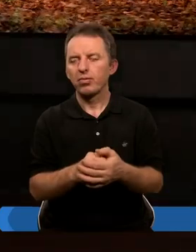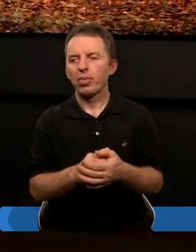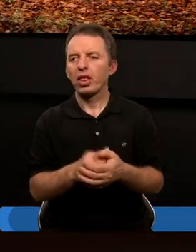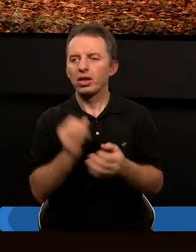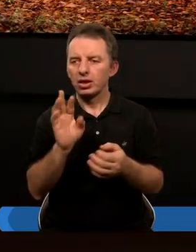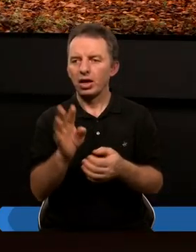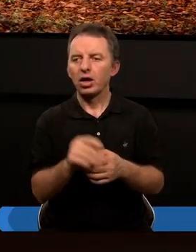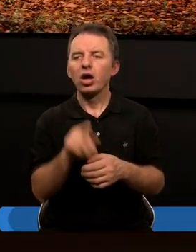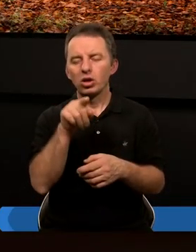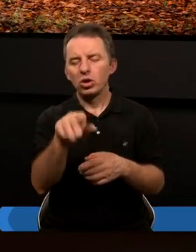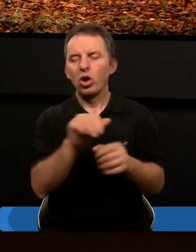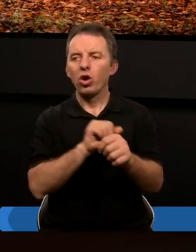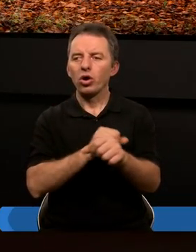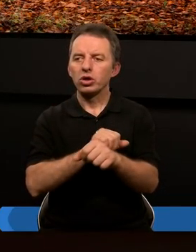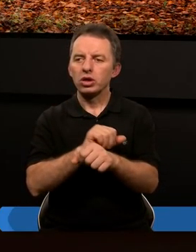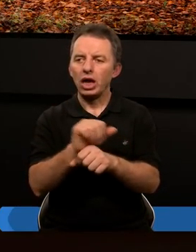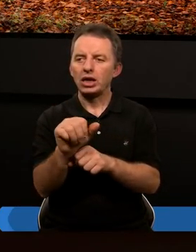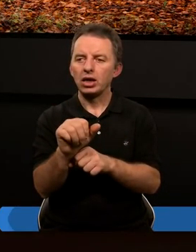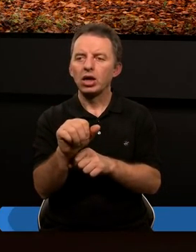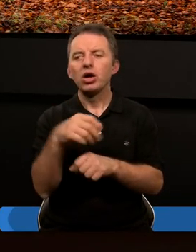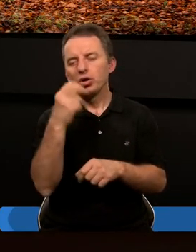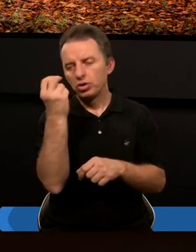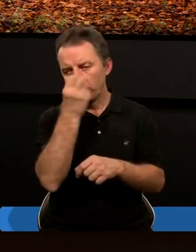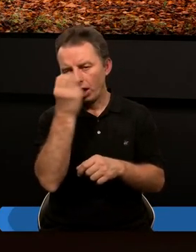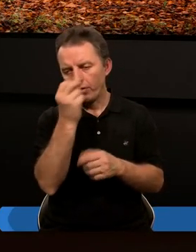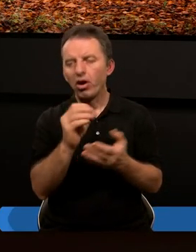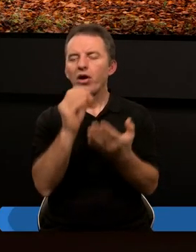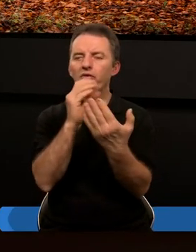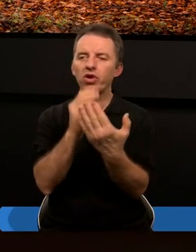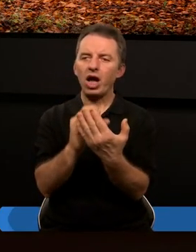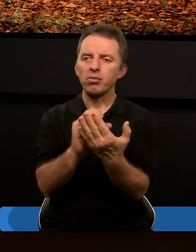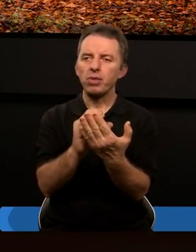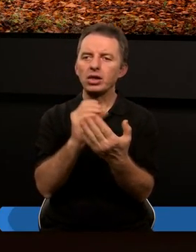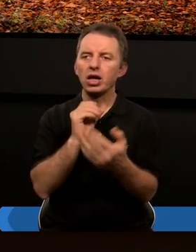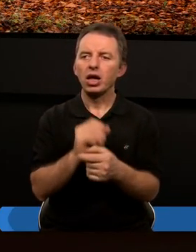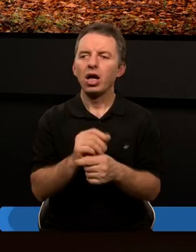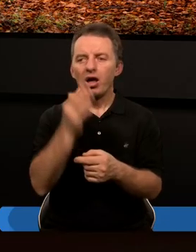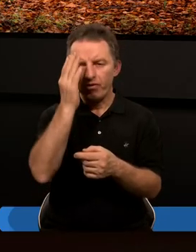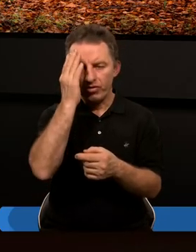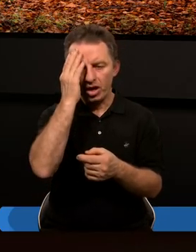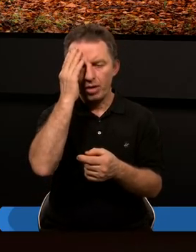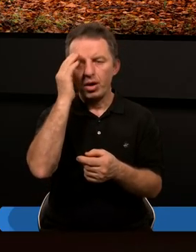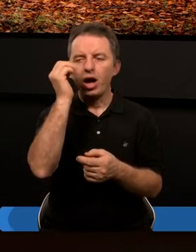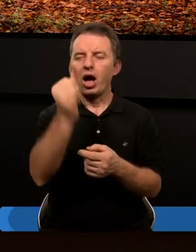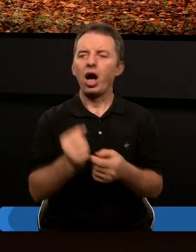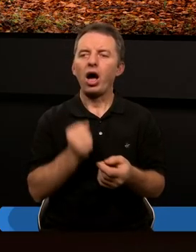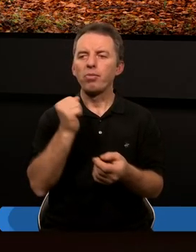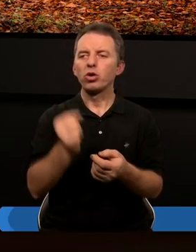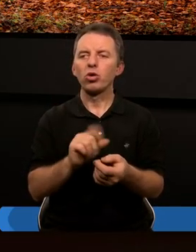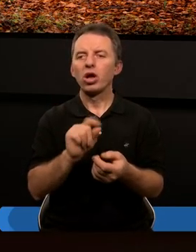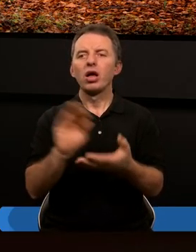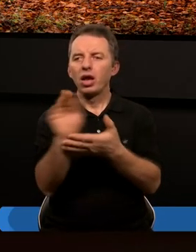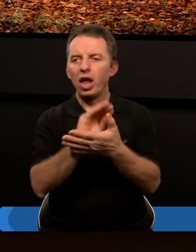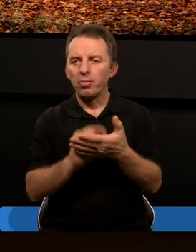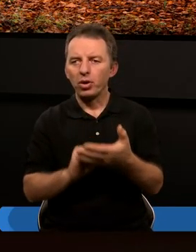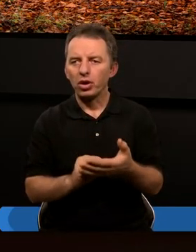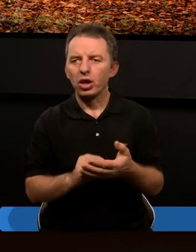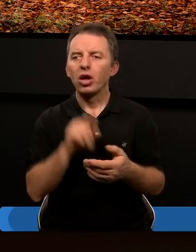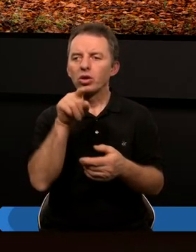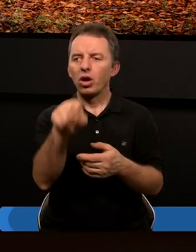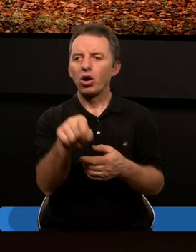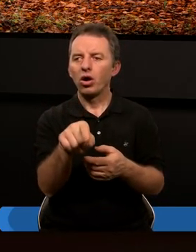Tak. To jest ciekawy fragment. Wiemy, że apostoł Paweł pisał właściwie w